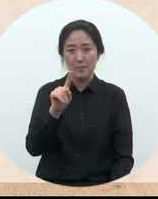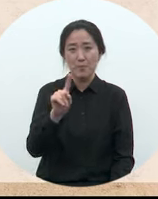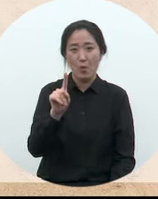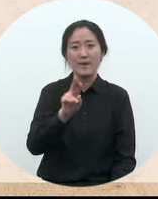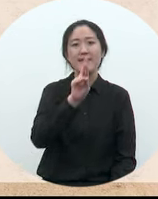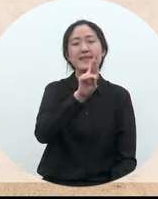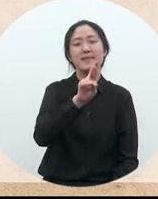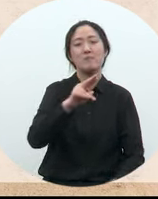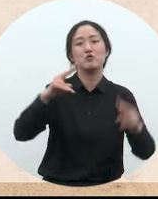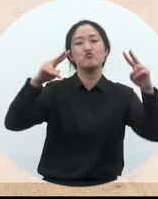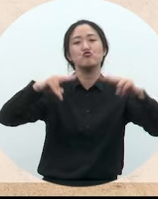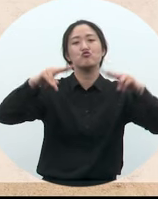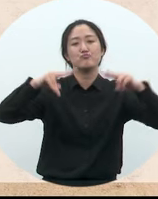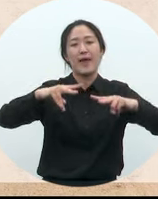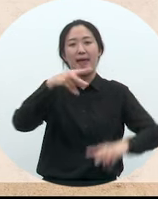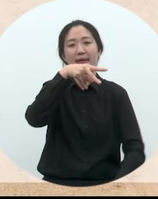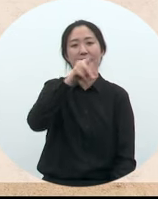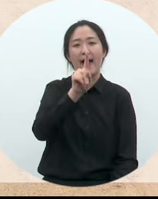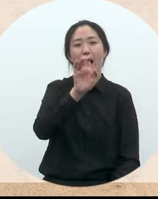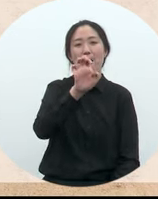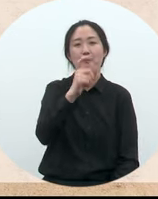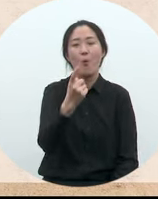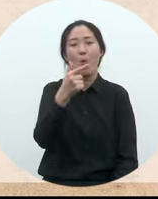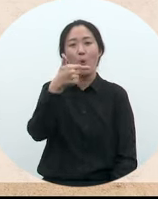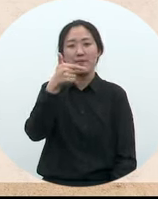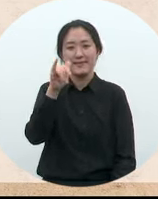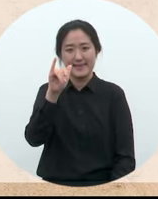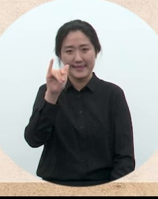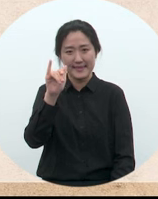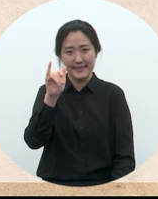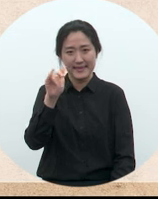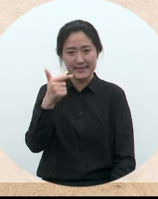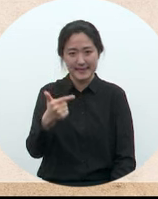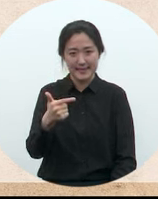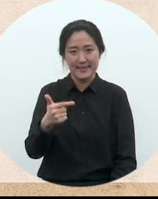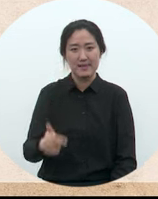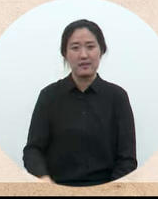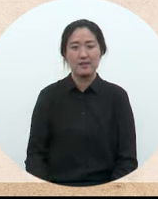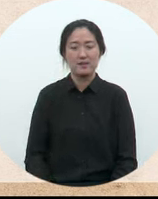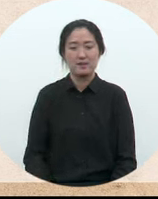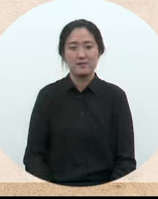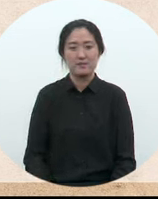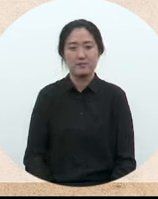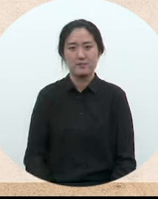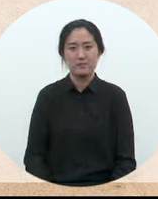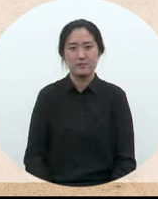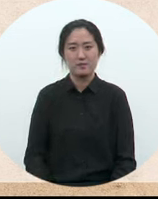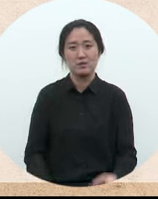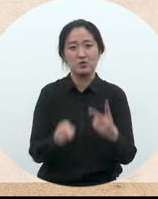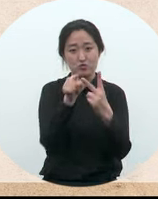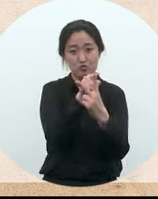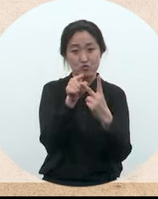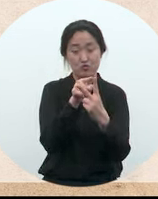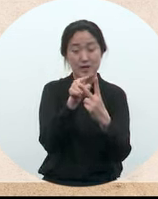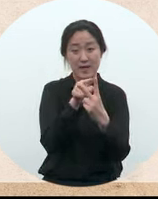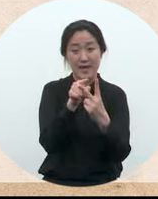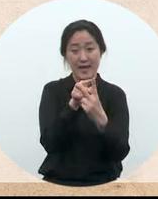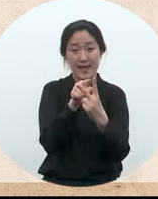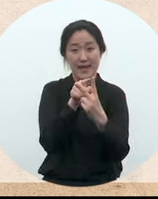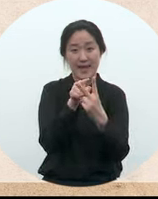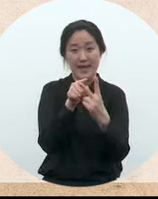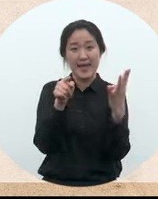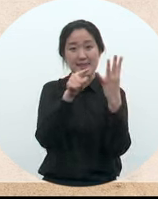2배에 해당되는 사포닌이 들어있을 정도입니다. 그러니까 도라지하고요, 인삼은 성분적으로